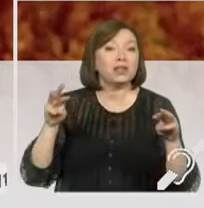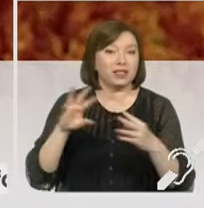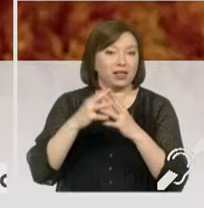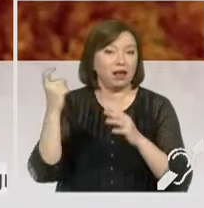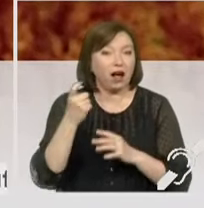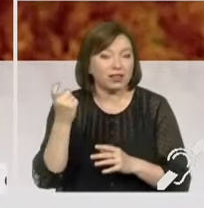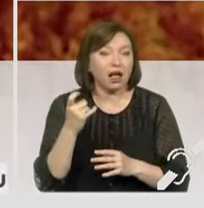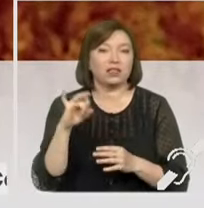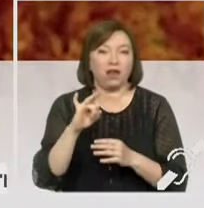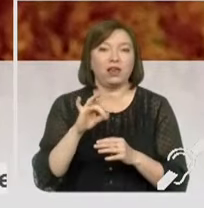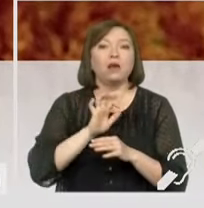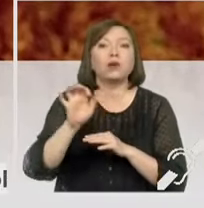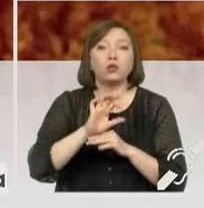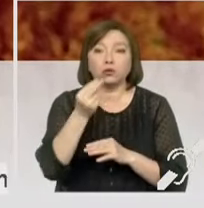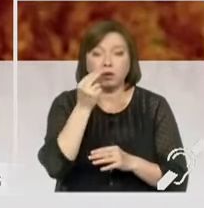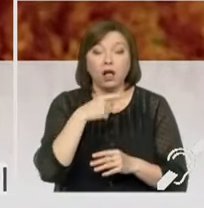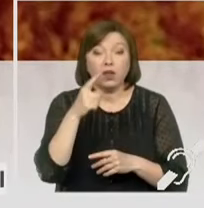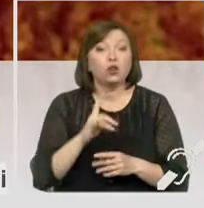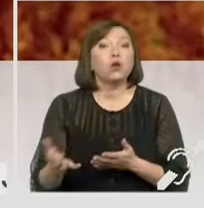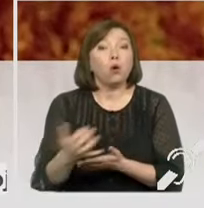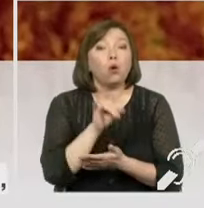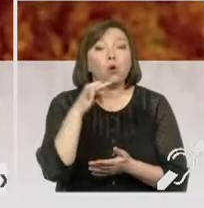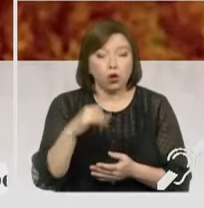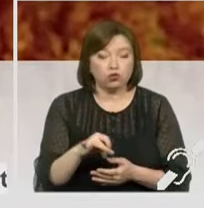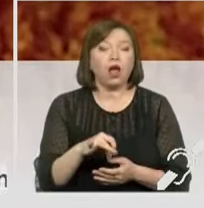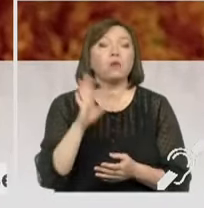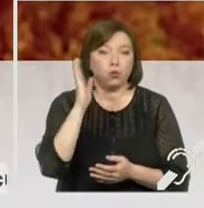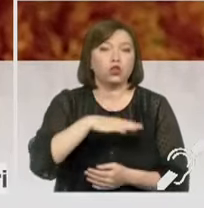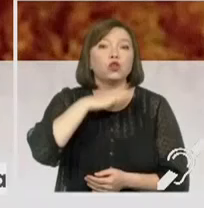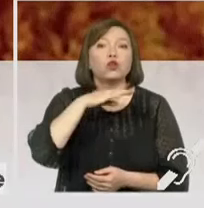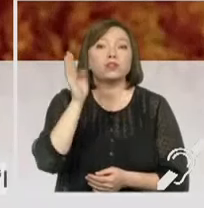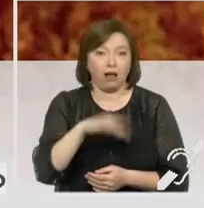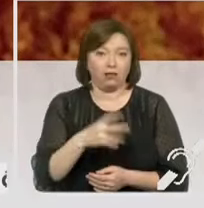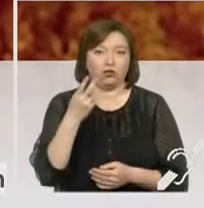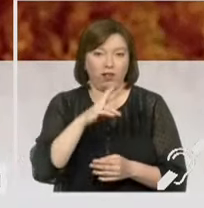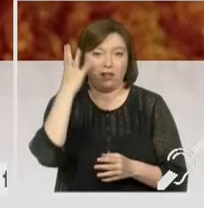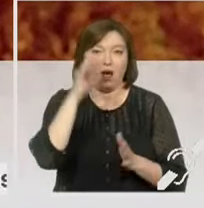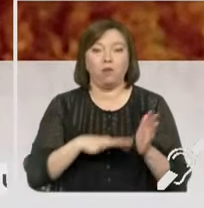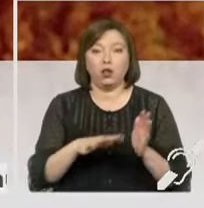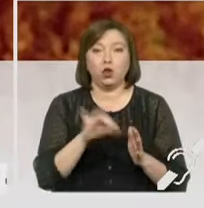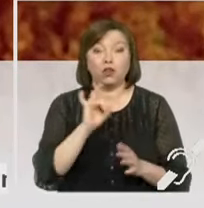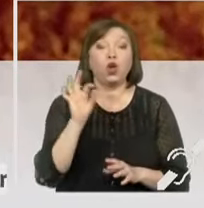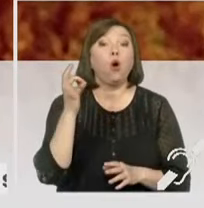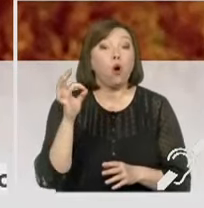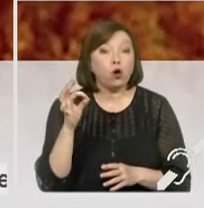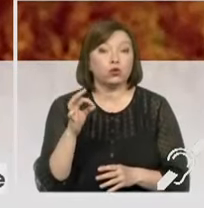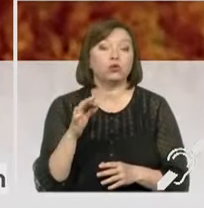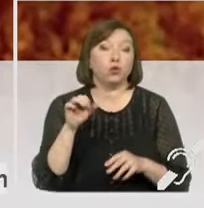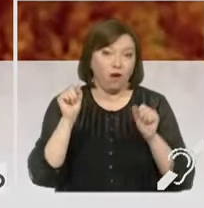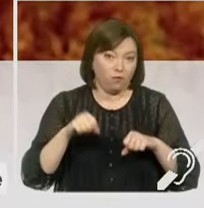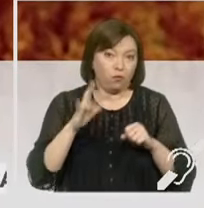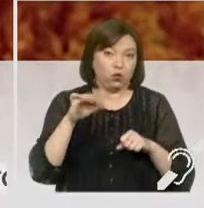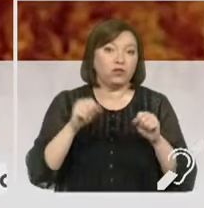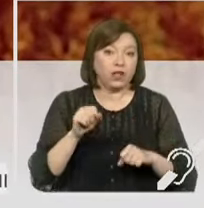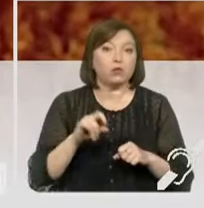Agriculturii și Industriei Alimentare cred că recolta va acoperi necesarul alimentar al țării și că la toamnă ar exista premise